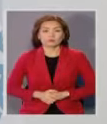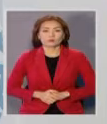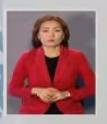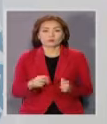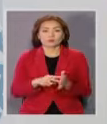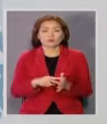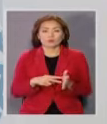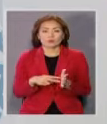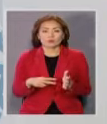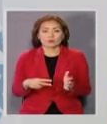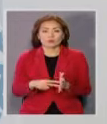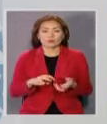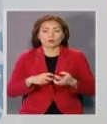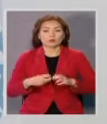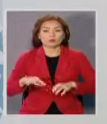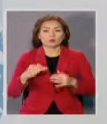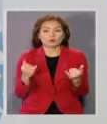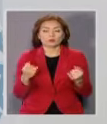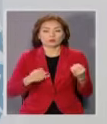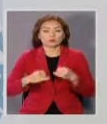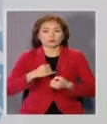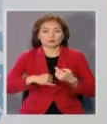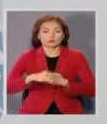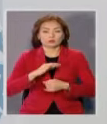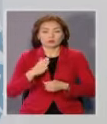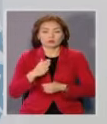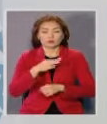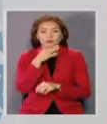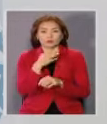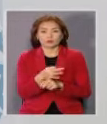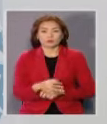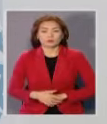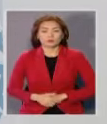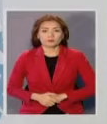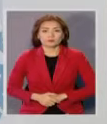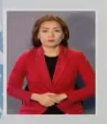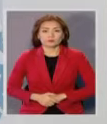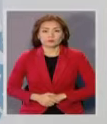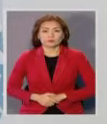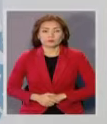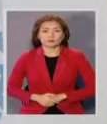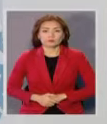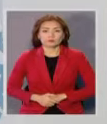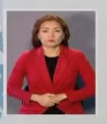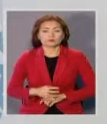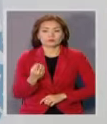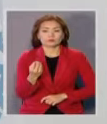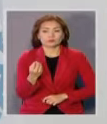бағасының тұрақтандыру. Осы мәселе бойынша қазір кәсіпкерлік басқармасы деген сияқты жауаптар өз жауаптарын берді. Онымен